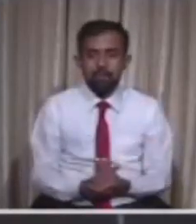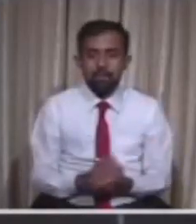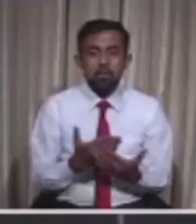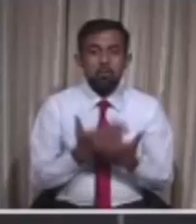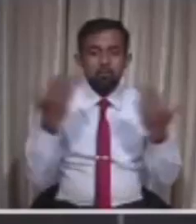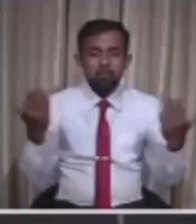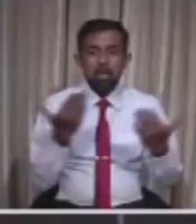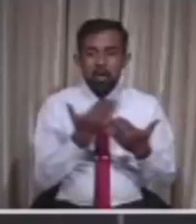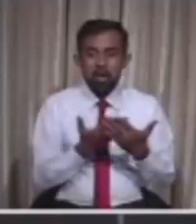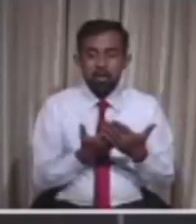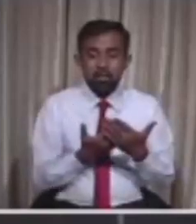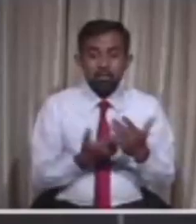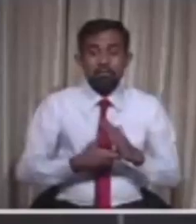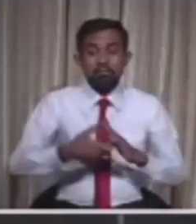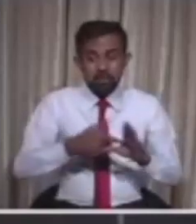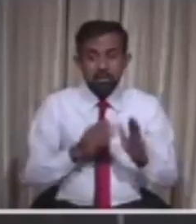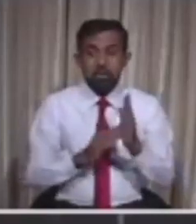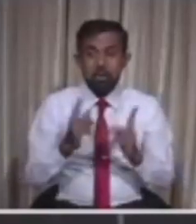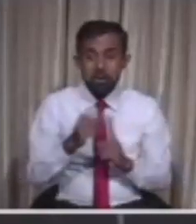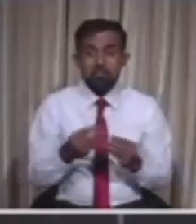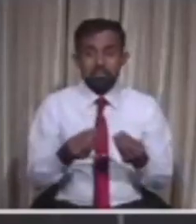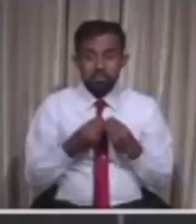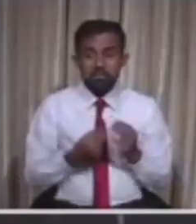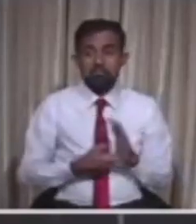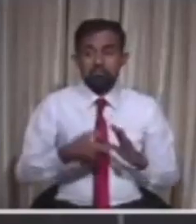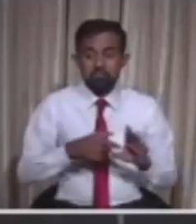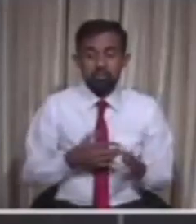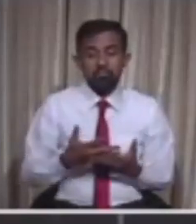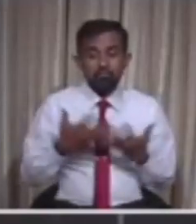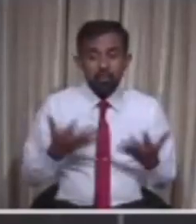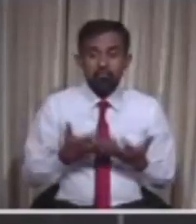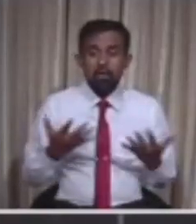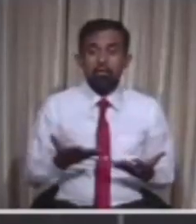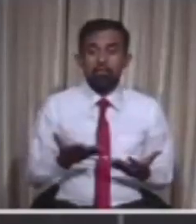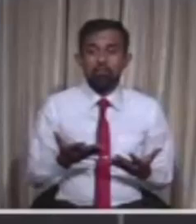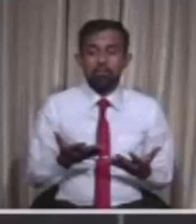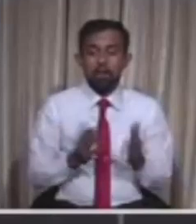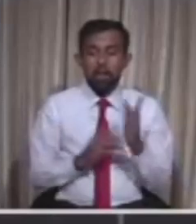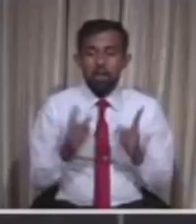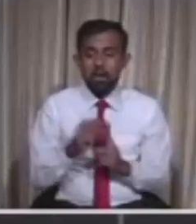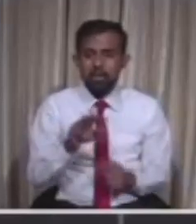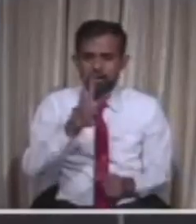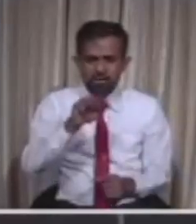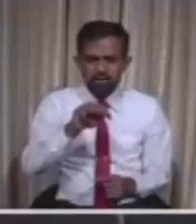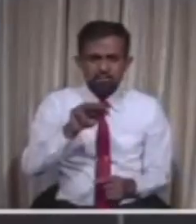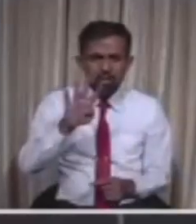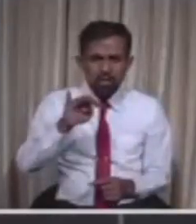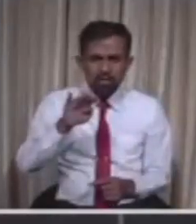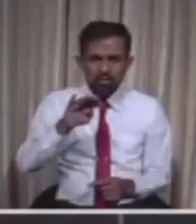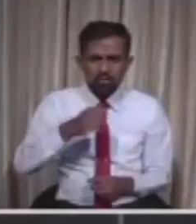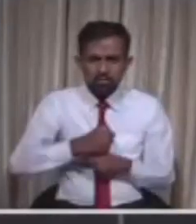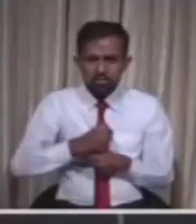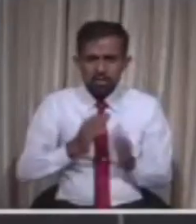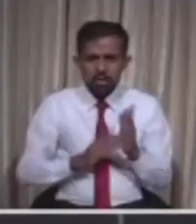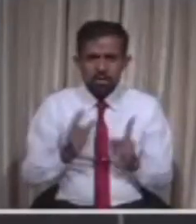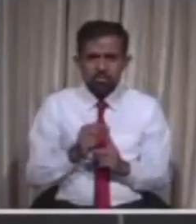පත්තරවල තියෙනවා පොර කනවලු හැමතිකම් ගන්න විශාල පෙරලියක් තියෙනවලු ඇමතිකම් 30ක්ද 40ක්ද රාජ්‍ය ඇමතිත්